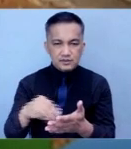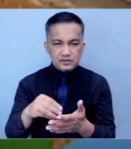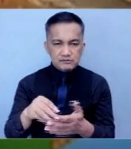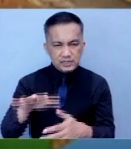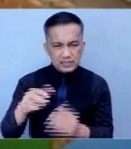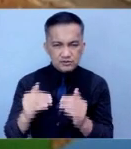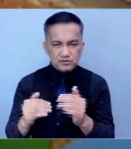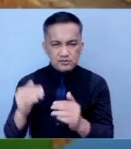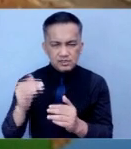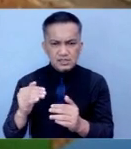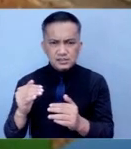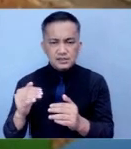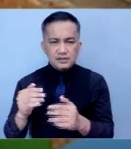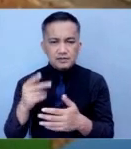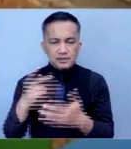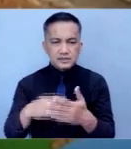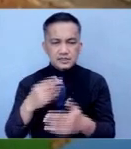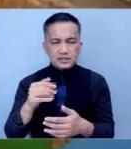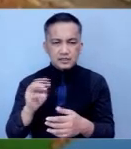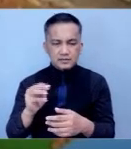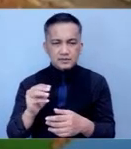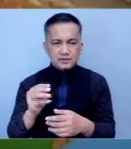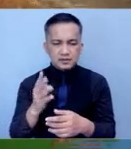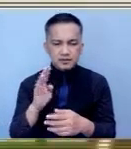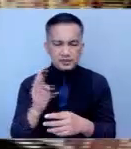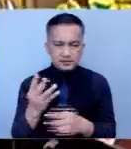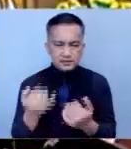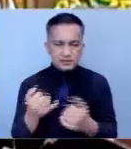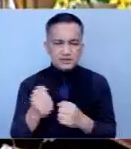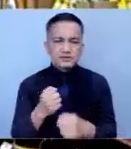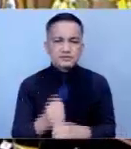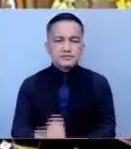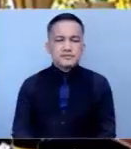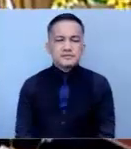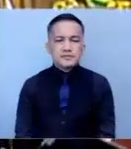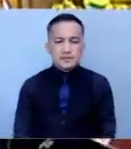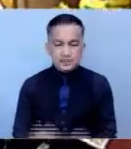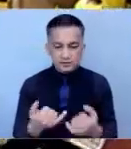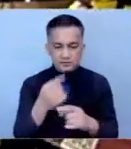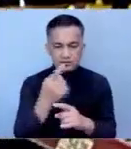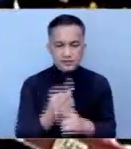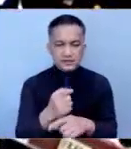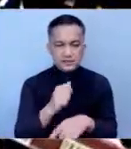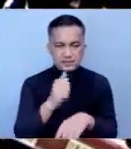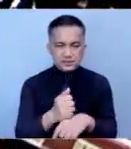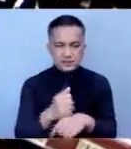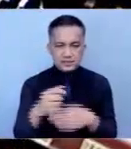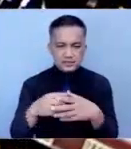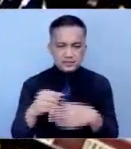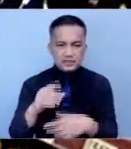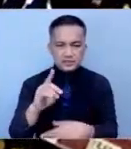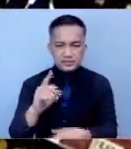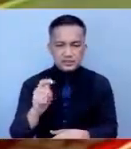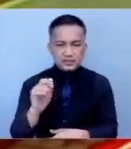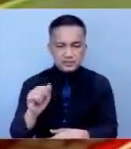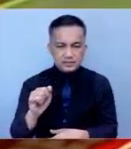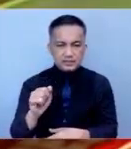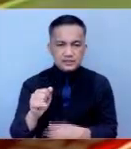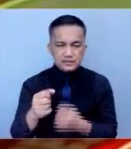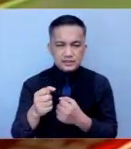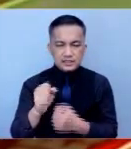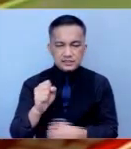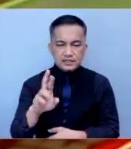bahagyang tumaas ang presyo ng ham sa 4 piso ngayong taon. Ngayong buwan, nakatakdang ilabas ng DTI ang suggested